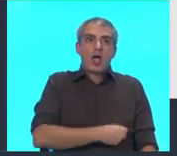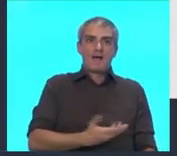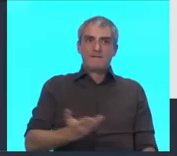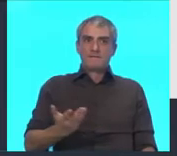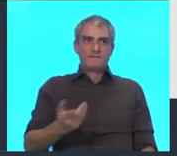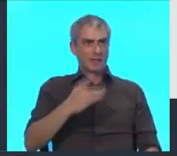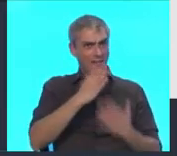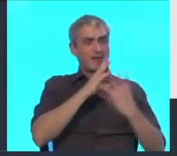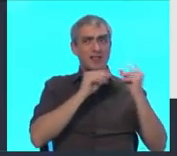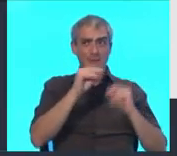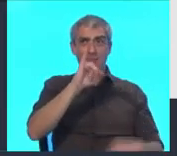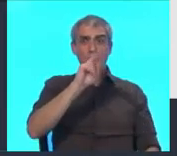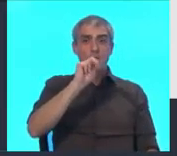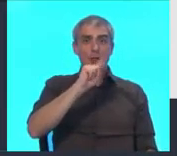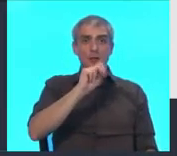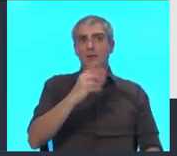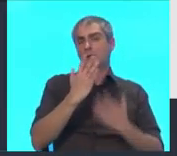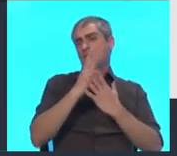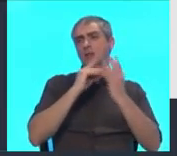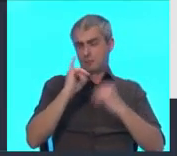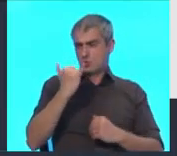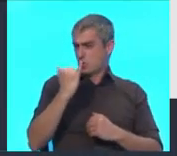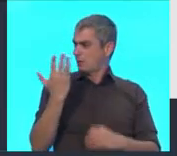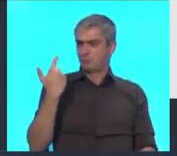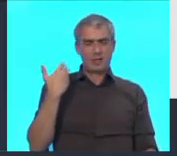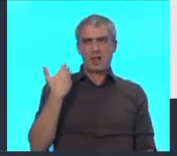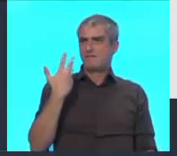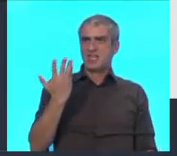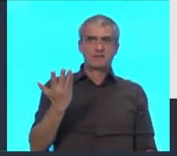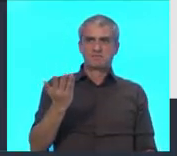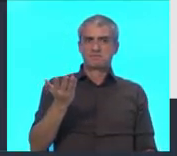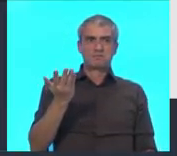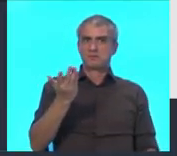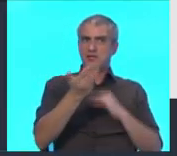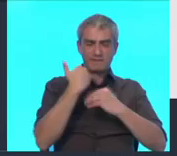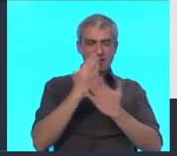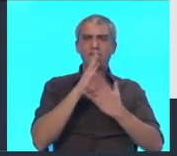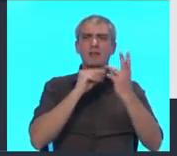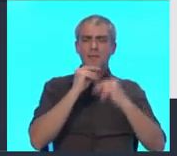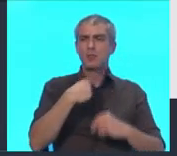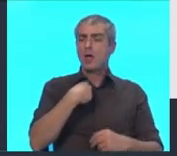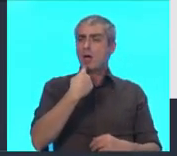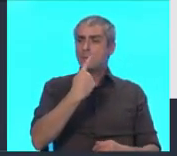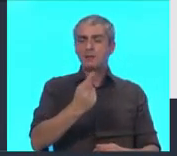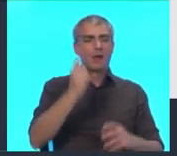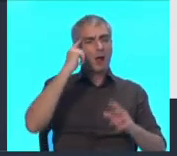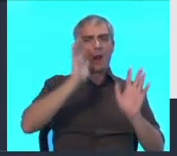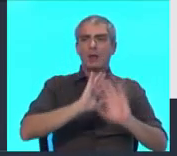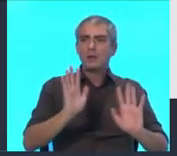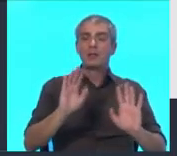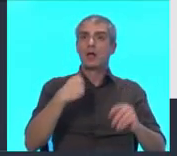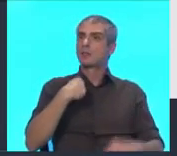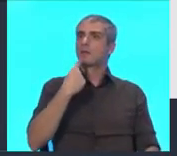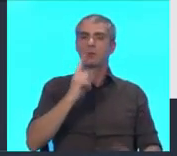דיברת עם יונתן? דיברנו, כן, לפני זה דיברתי איתו על כדי וזה, אמרתי לו